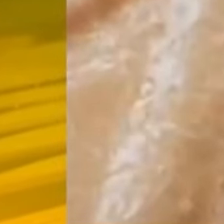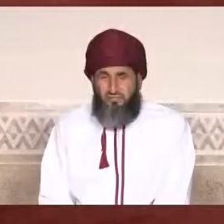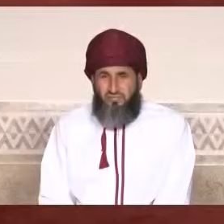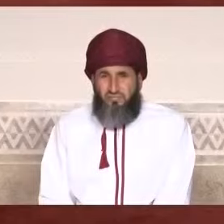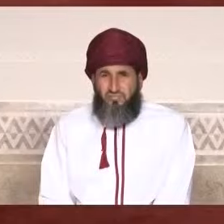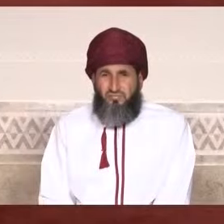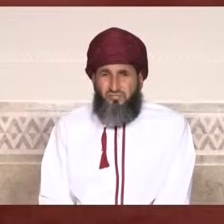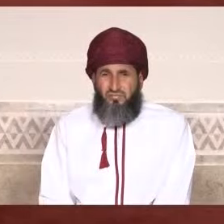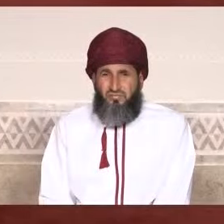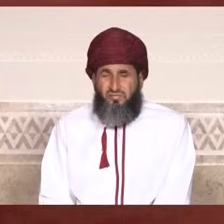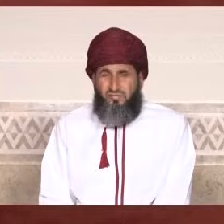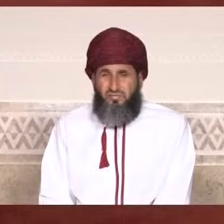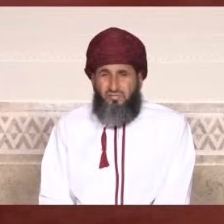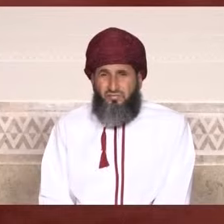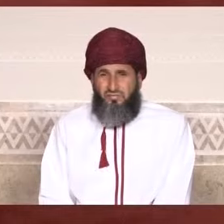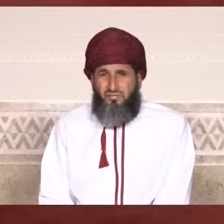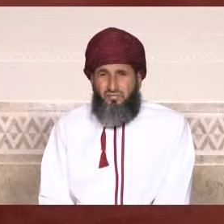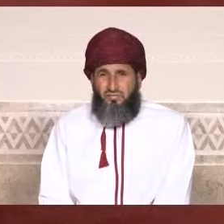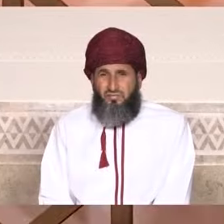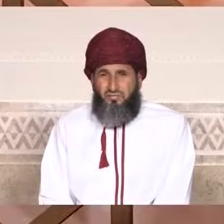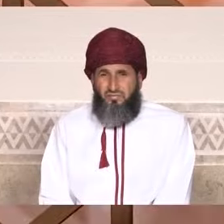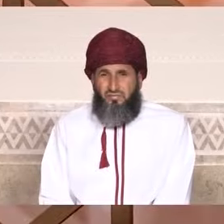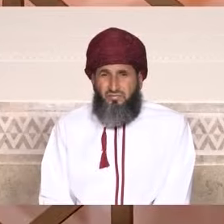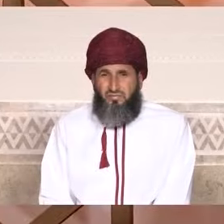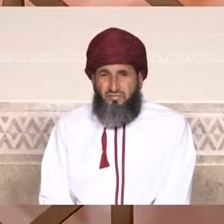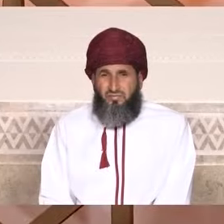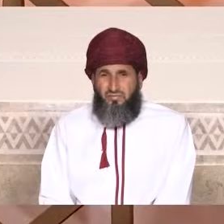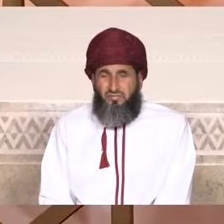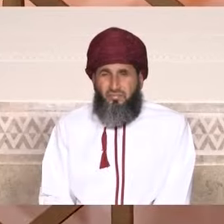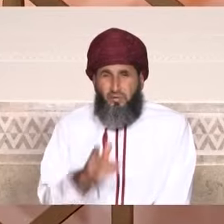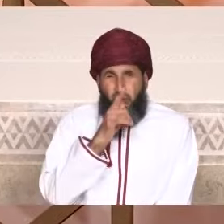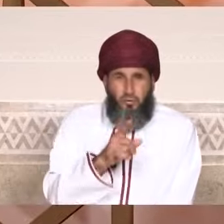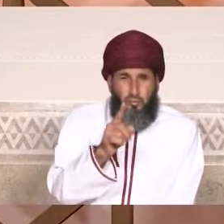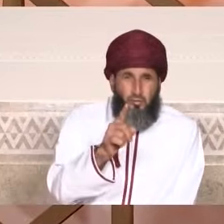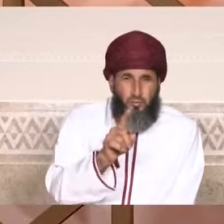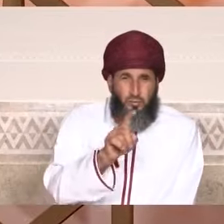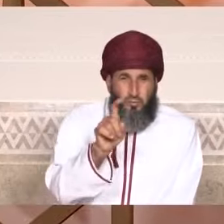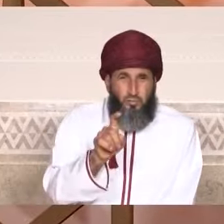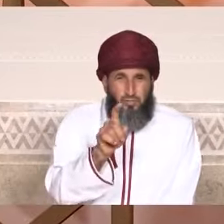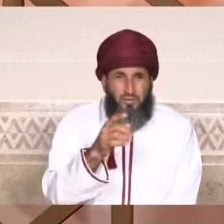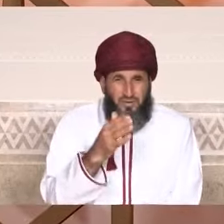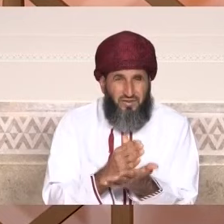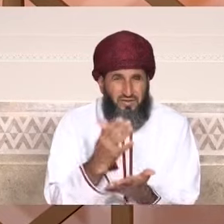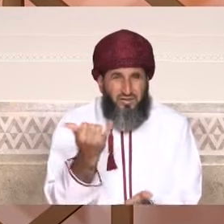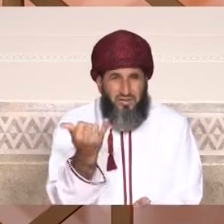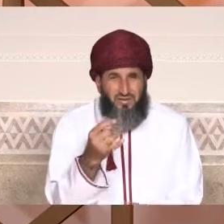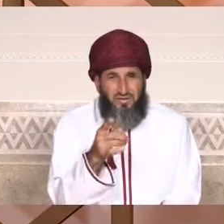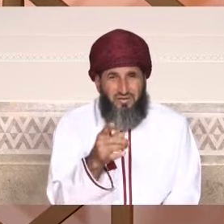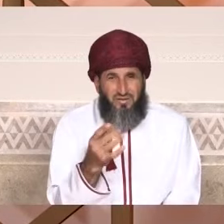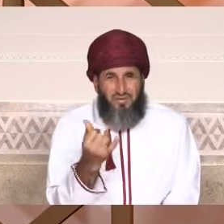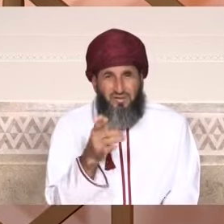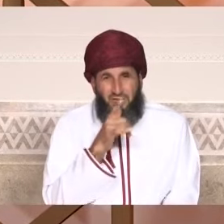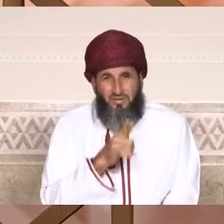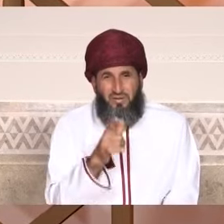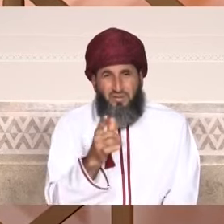والتجوال خلال هذا الشهر الفضيل. طيب فضيلة الشيخ، يعني هذا السؤال لا شك أنه يمثل جزءا من اهتمامكم، والحديث